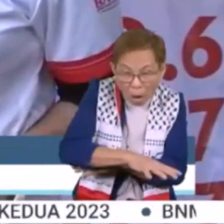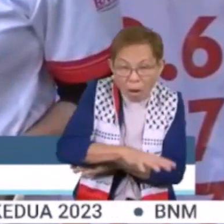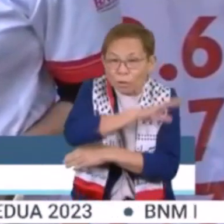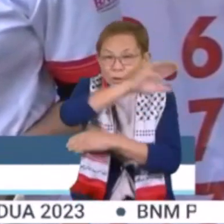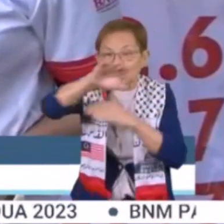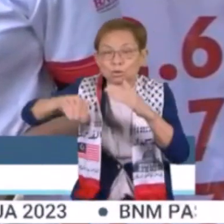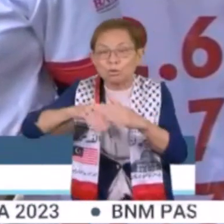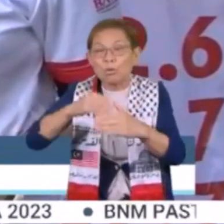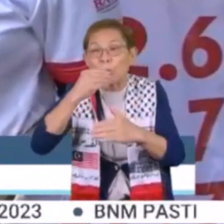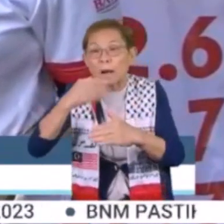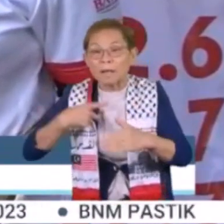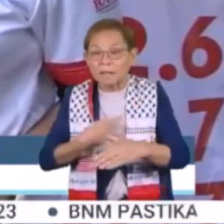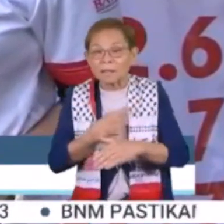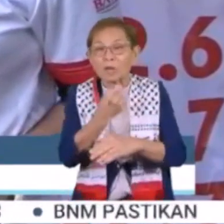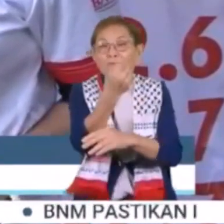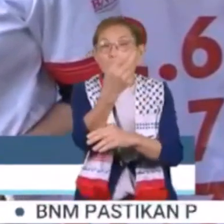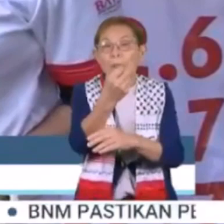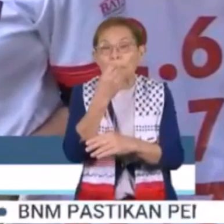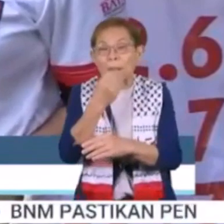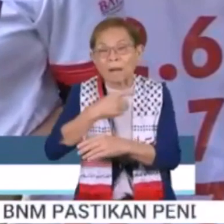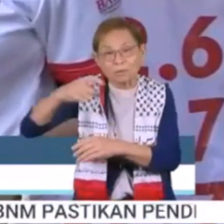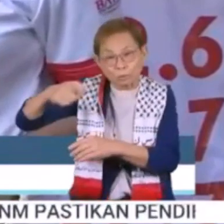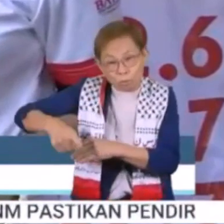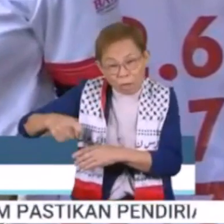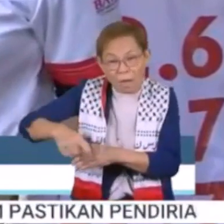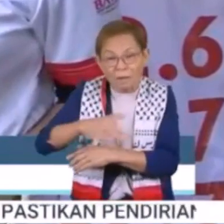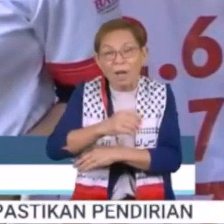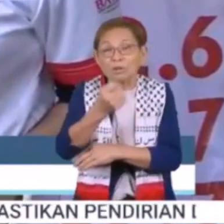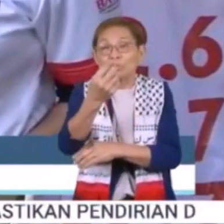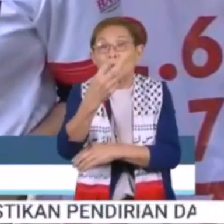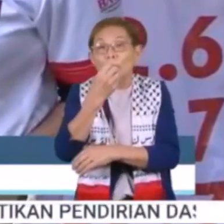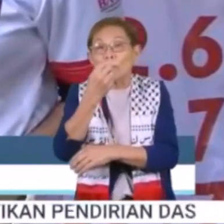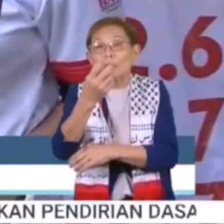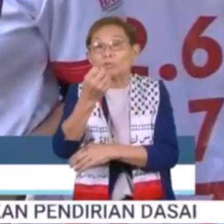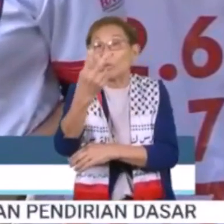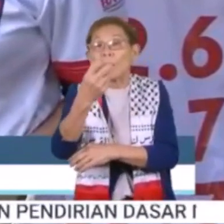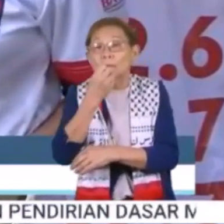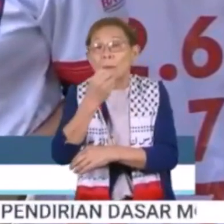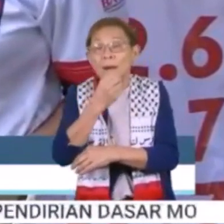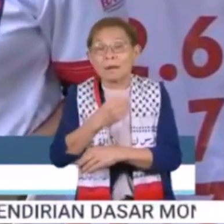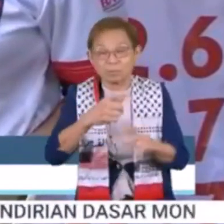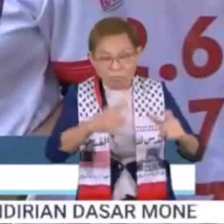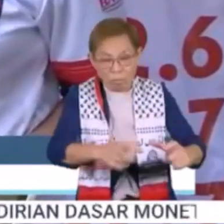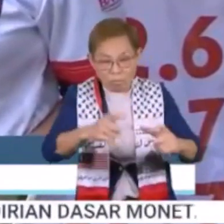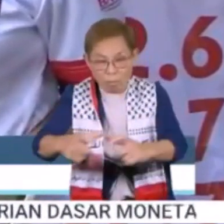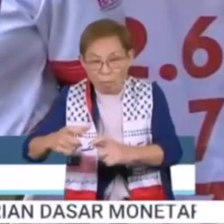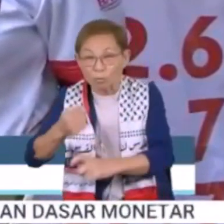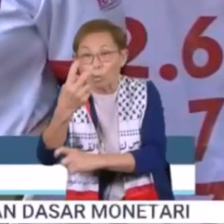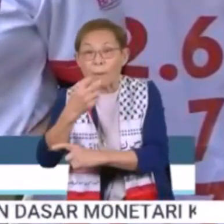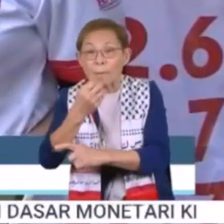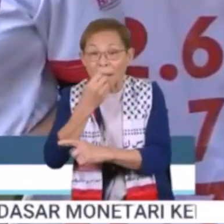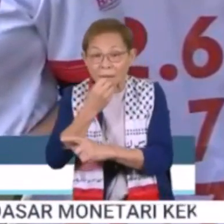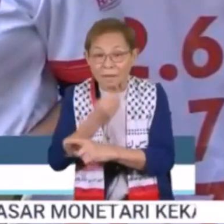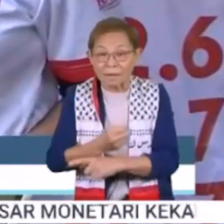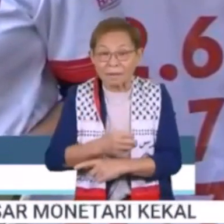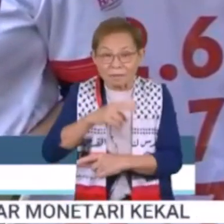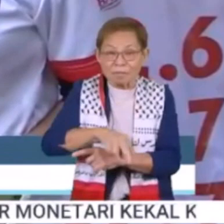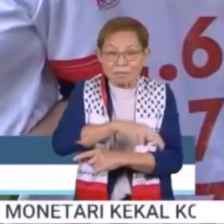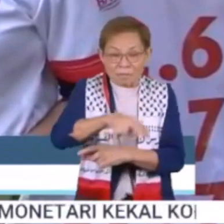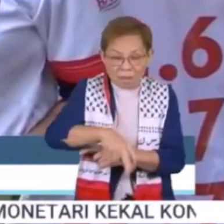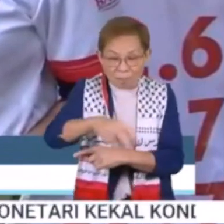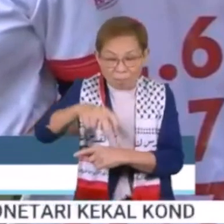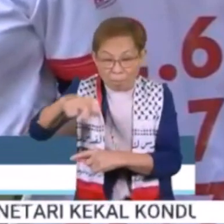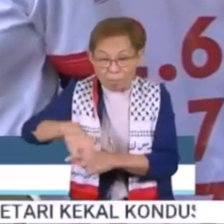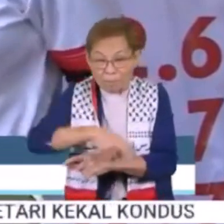adalah berasaskan 12 makanan sunnah. Dan 12 itu sebenarnya bersempena dengan Jelajah Ramadan kali